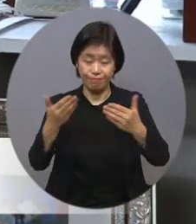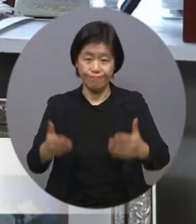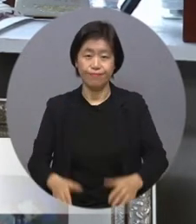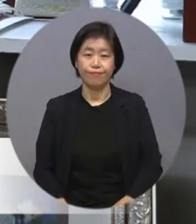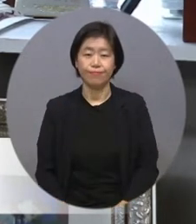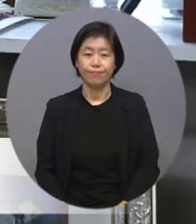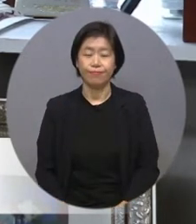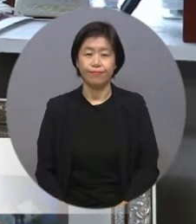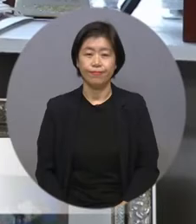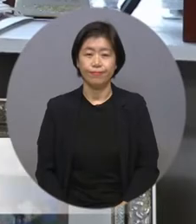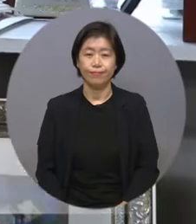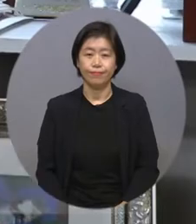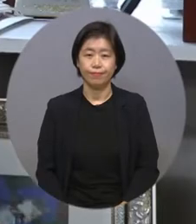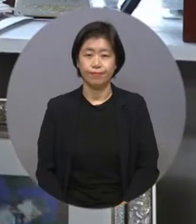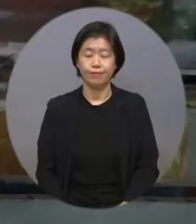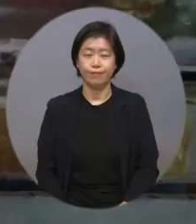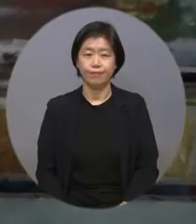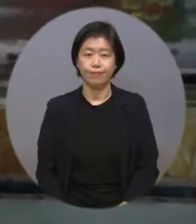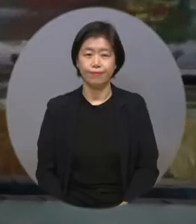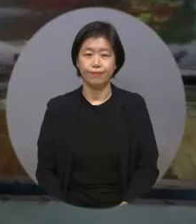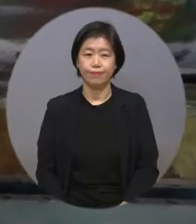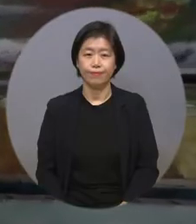마음으로 지내왔습니다.